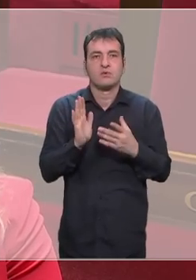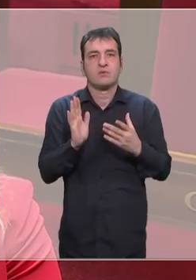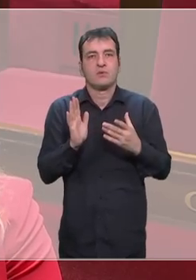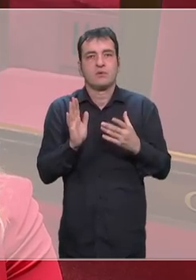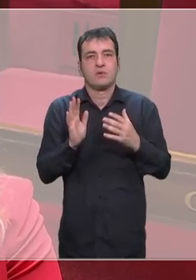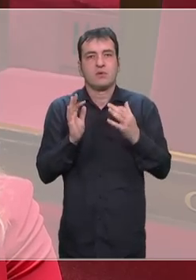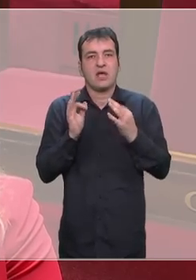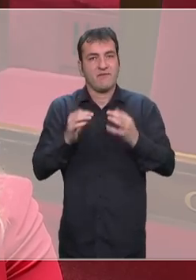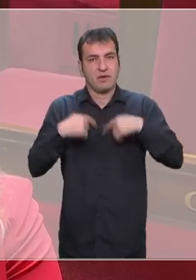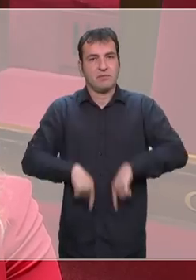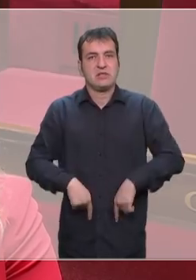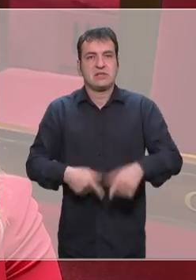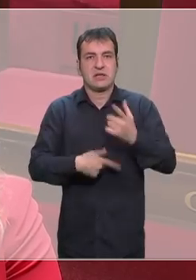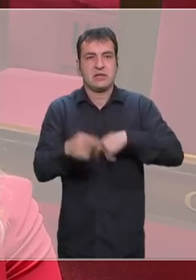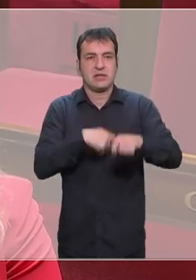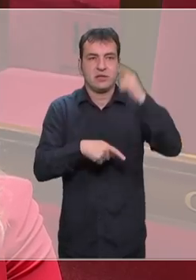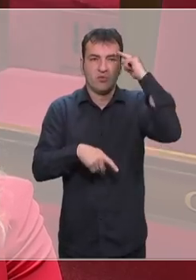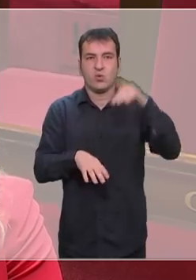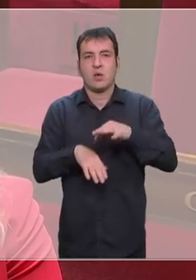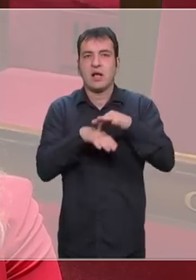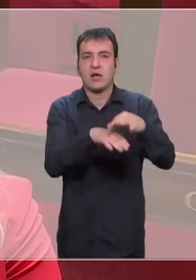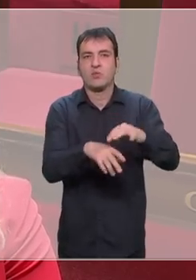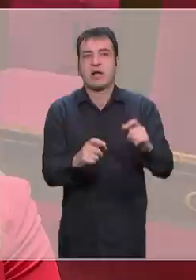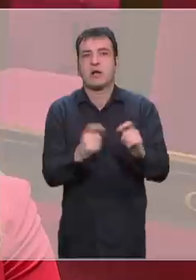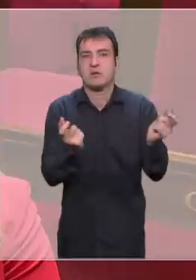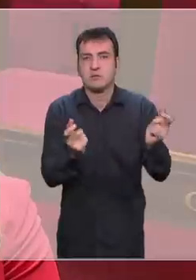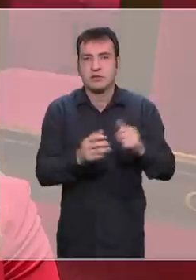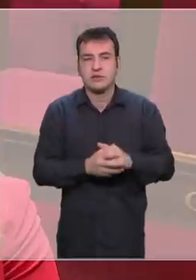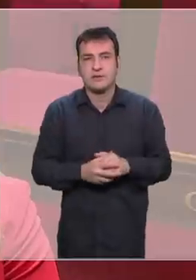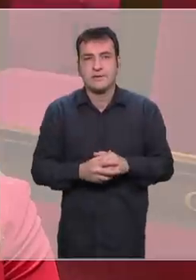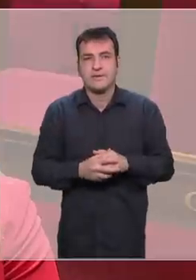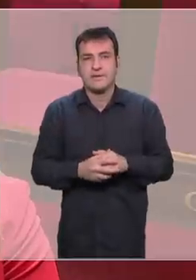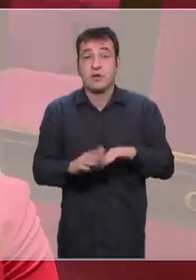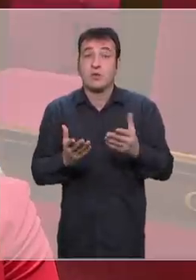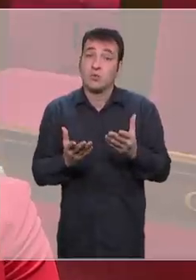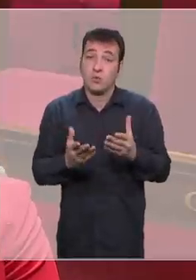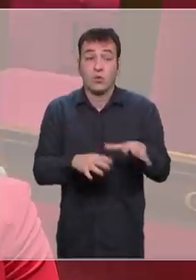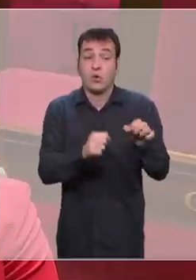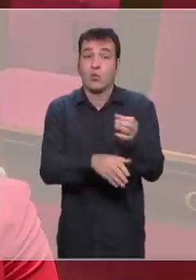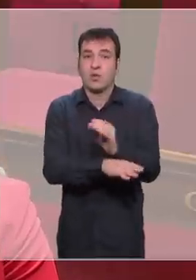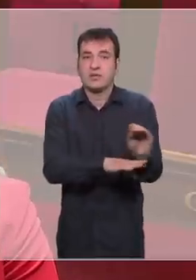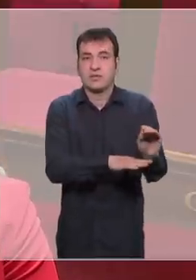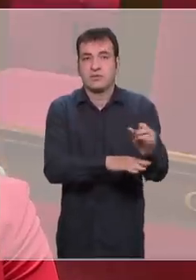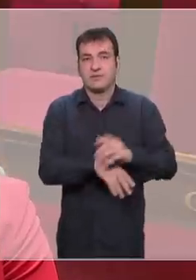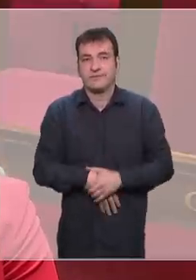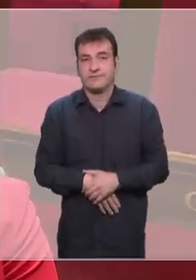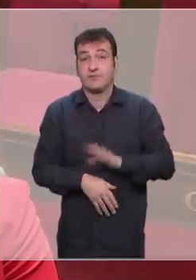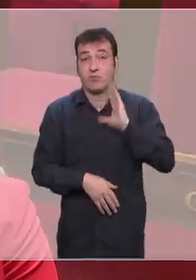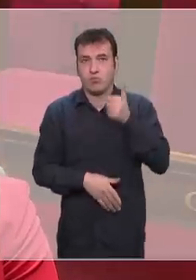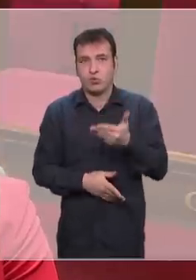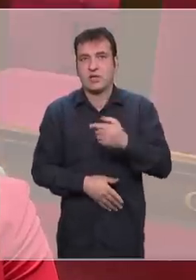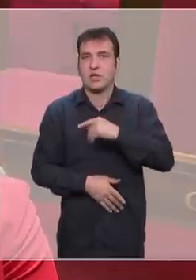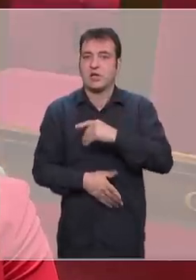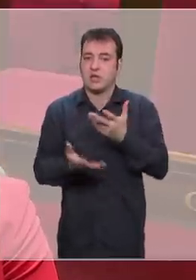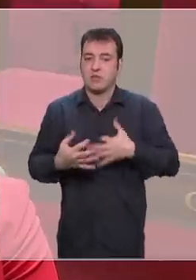du ministère de l'Économie pour accompagner les entreprises et donc sécuriser les emplois. Pour cette raison, nous sommes le